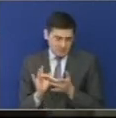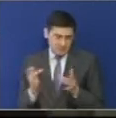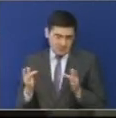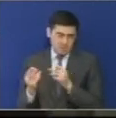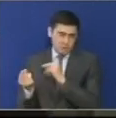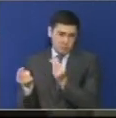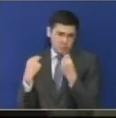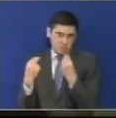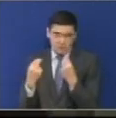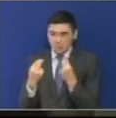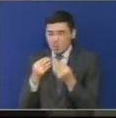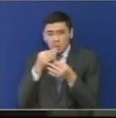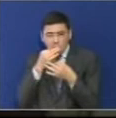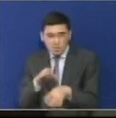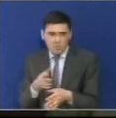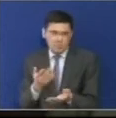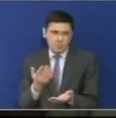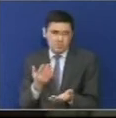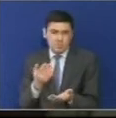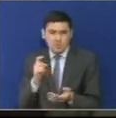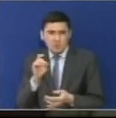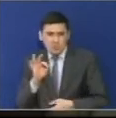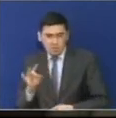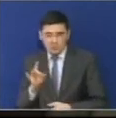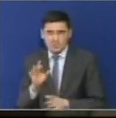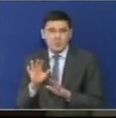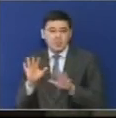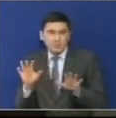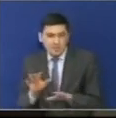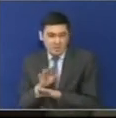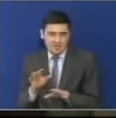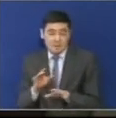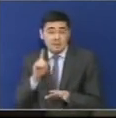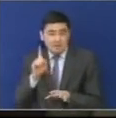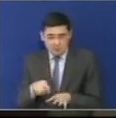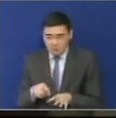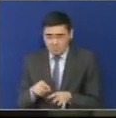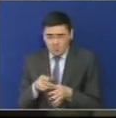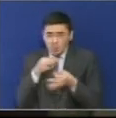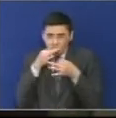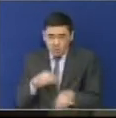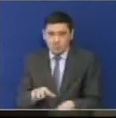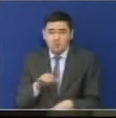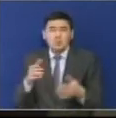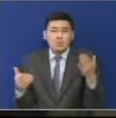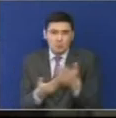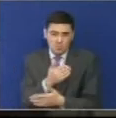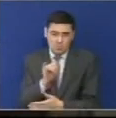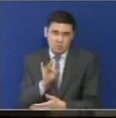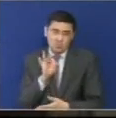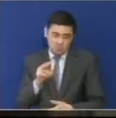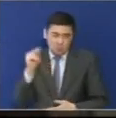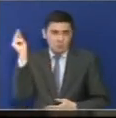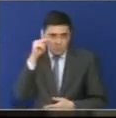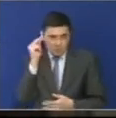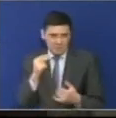сабақ болмасын, сольфеджио, хор, сол әр сабағында біз жаңа тақырып өтеміз. қазіргі болып жатқан